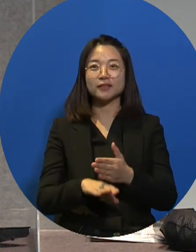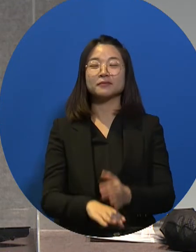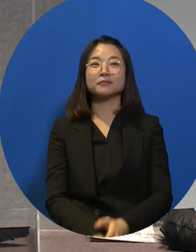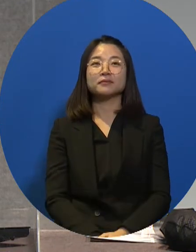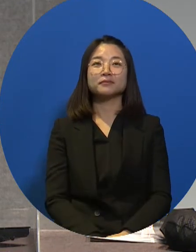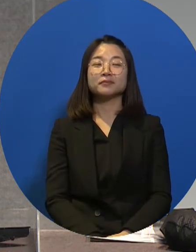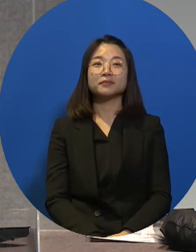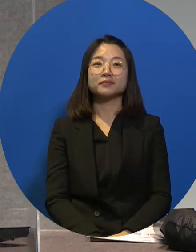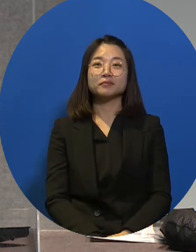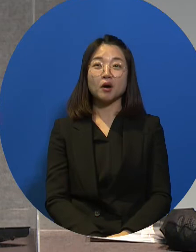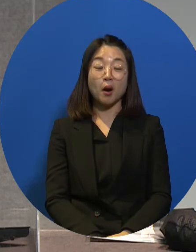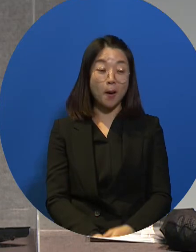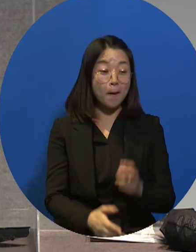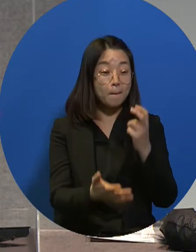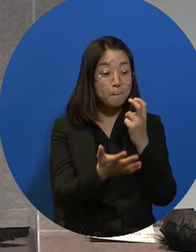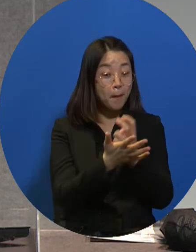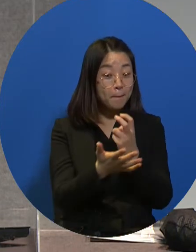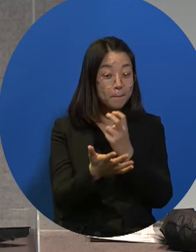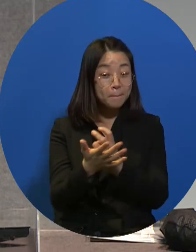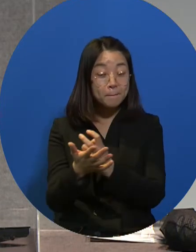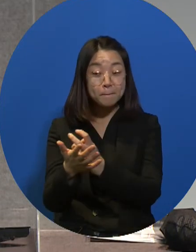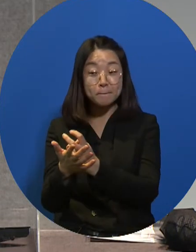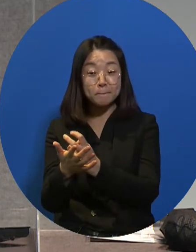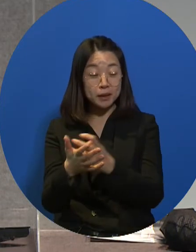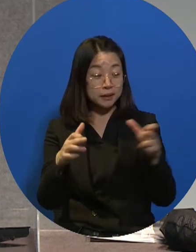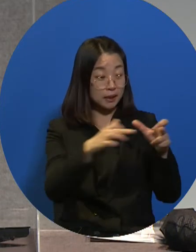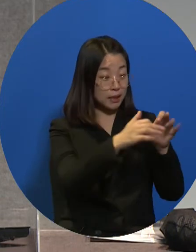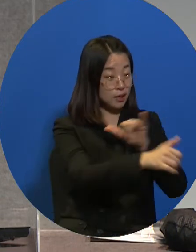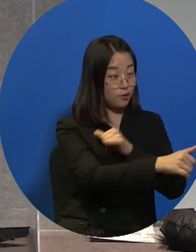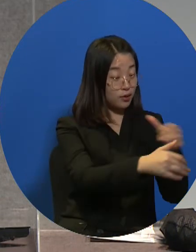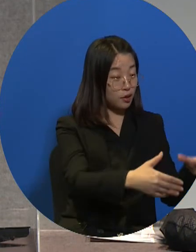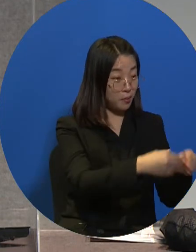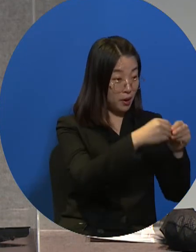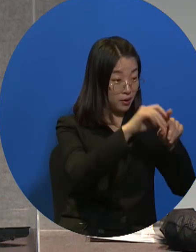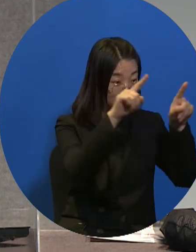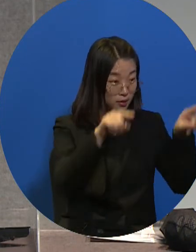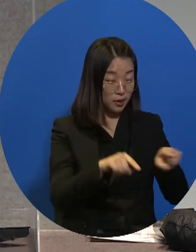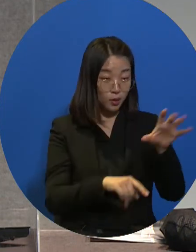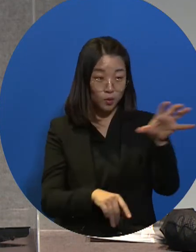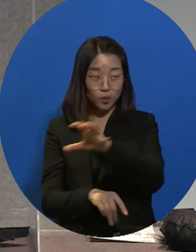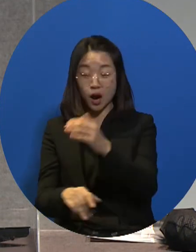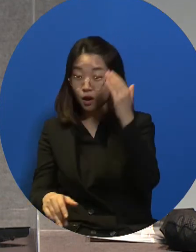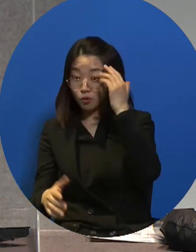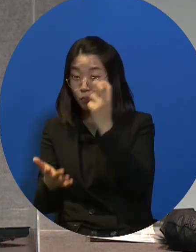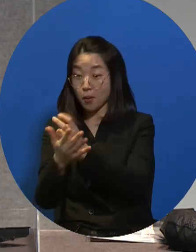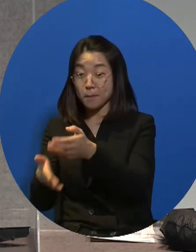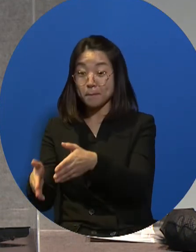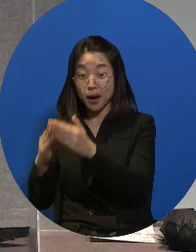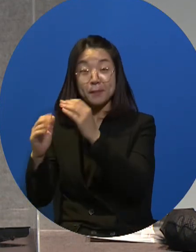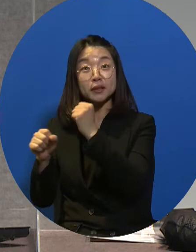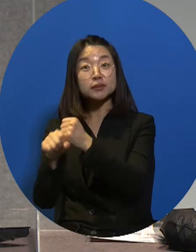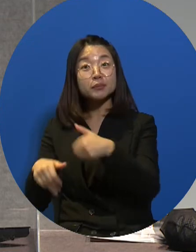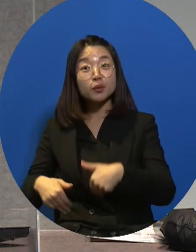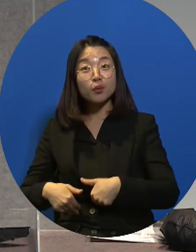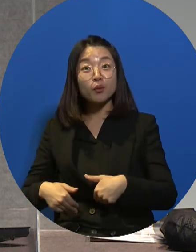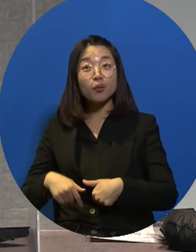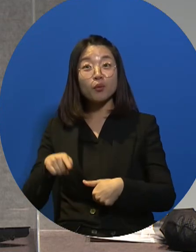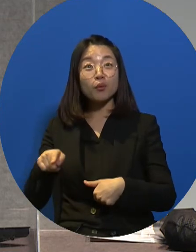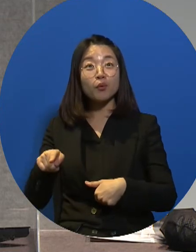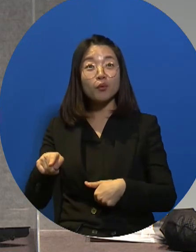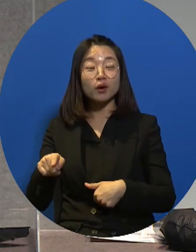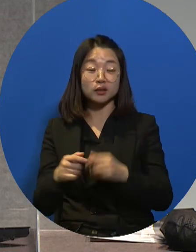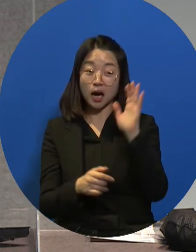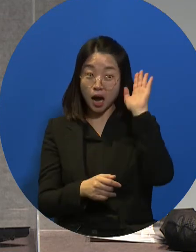위한 특별 법안 제정 검토라든지 사법부의 법리를 발전시켜 나갈 수 있을 것이다라는 어떤 미래 비전까지